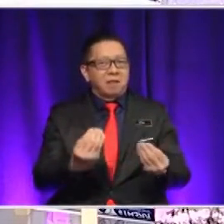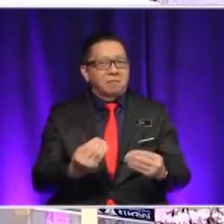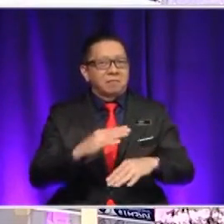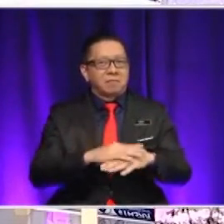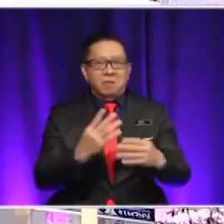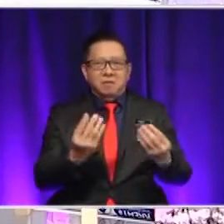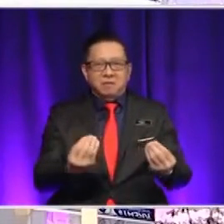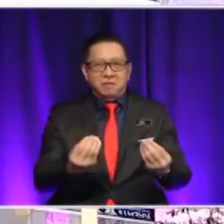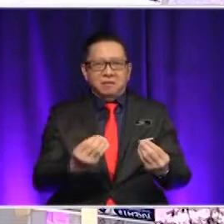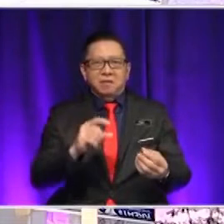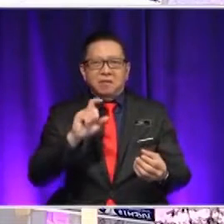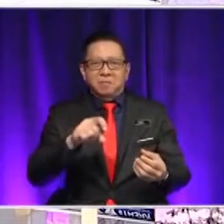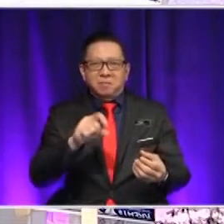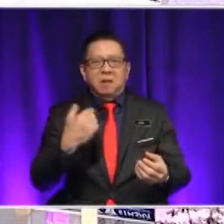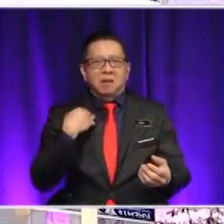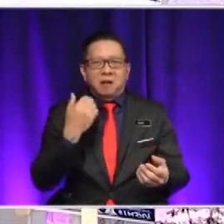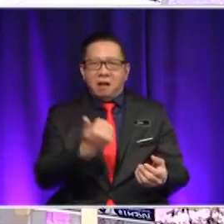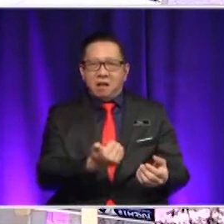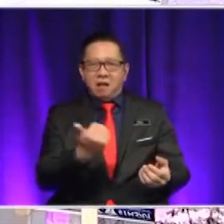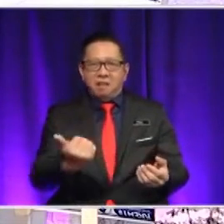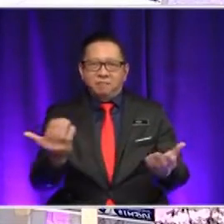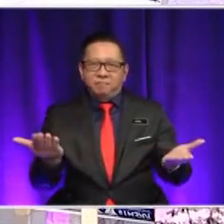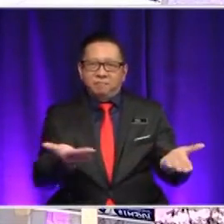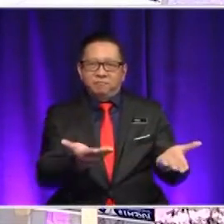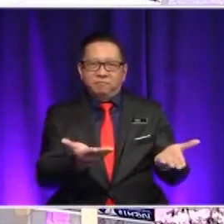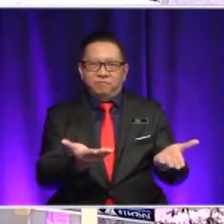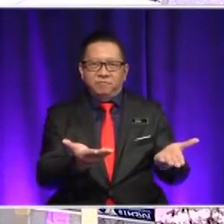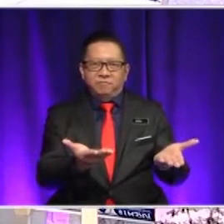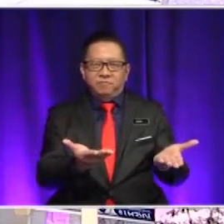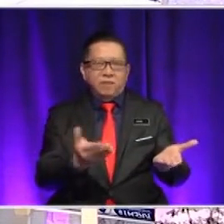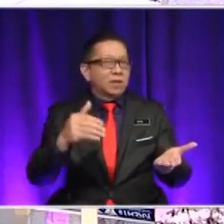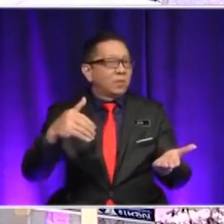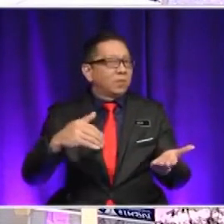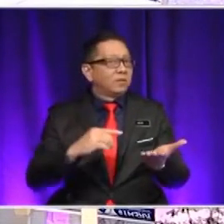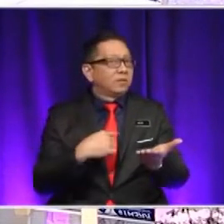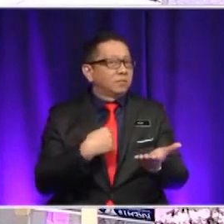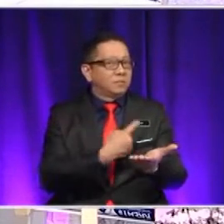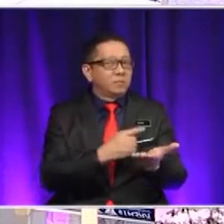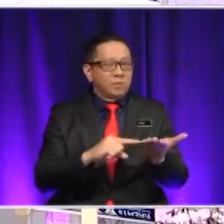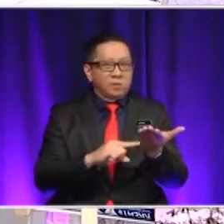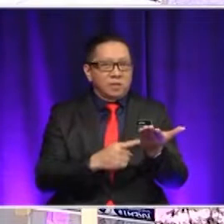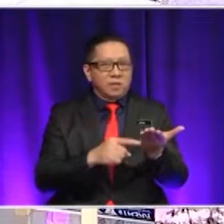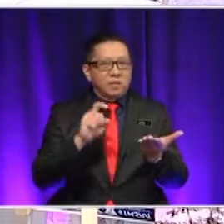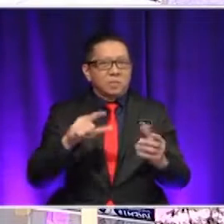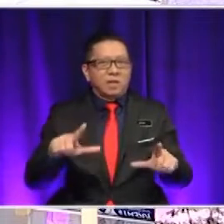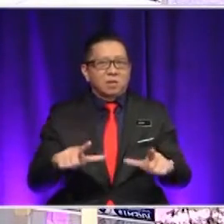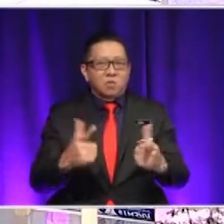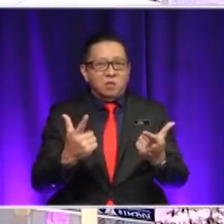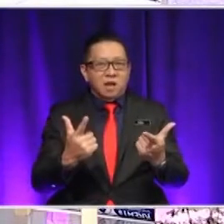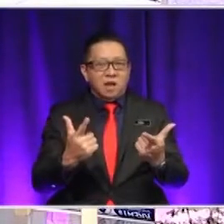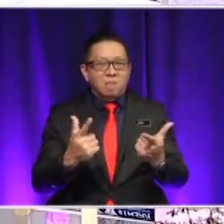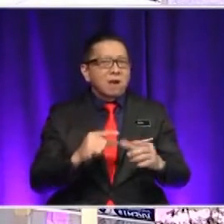Oke kita perlukan barang-barang yang berada dihadapannya Tapi sebelum tuh kita boleh itu menghasilkan karya kreatif perlu melakukan